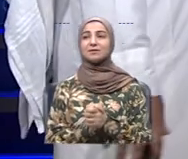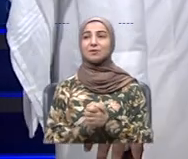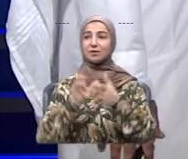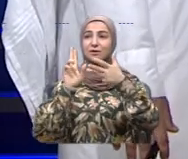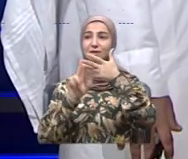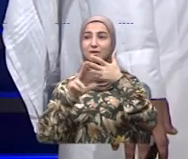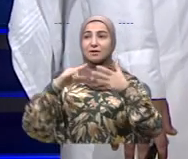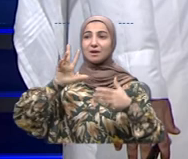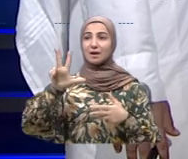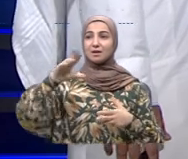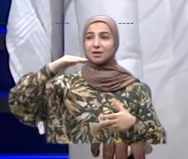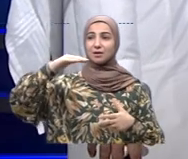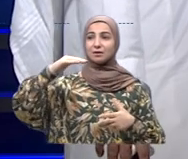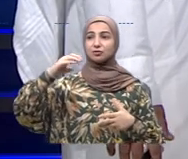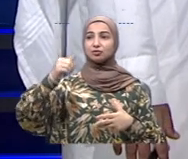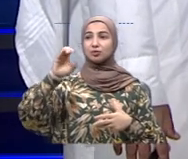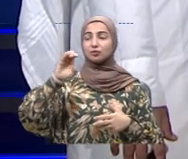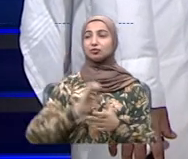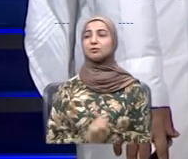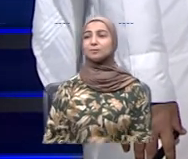للحجاج، نذكر فقط أهمها.